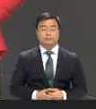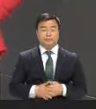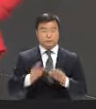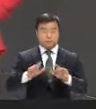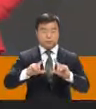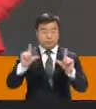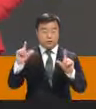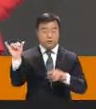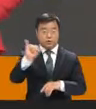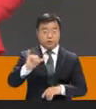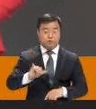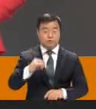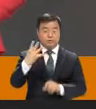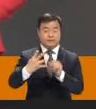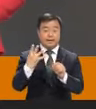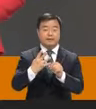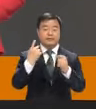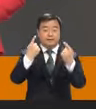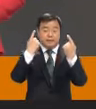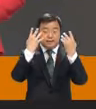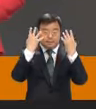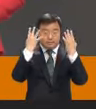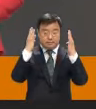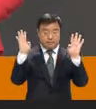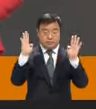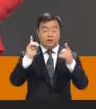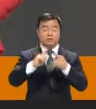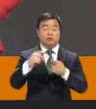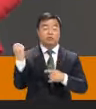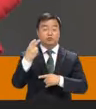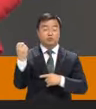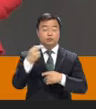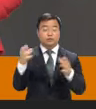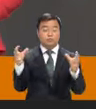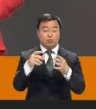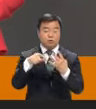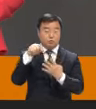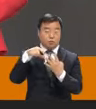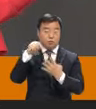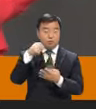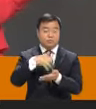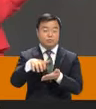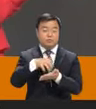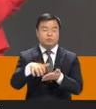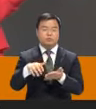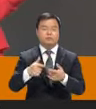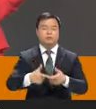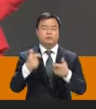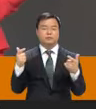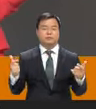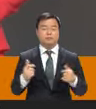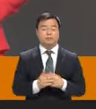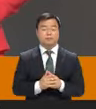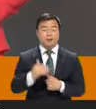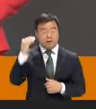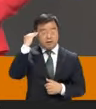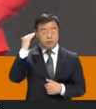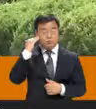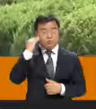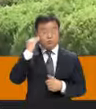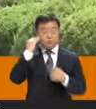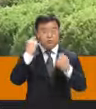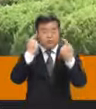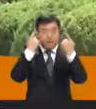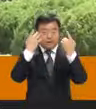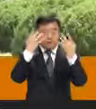올해 전국 4년제 대학에서 수시 모집으로 신입생을 선발하는 비율이 올라갑니다. 한국대학교육협의회에 따르면